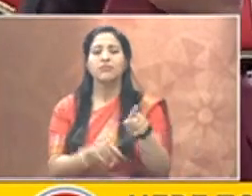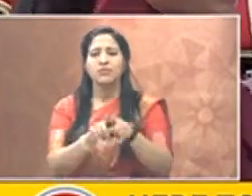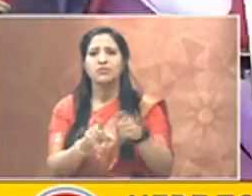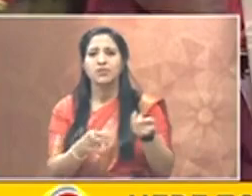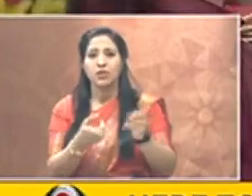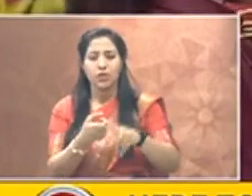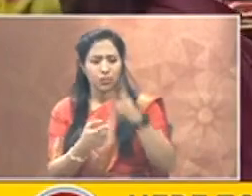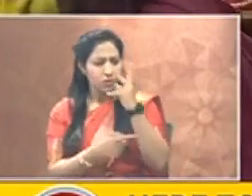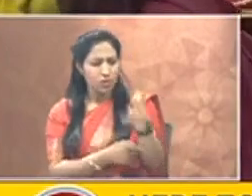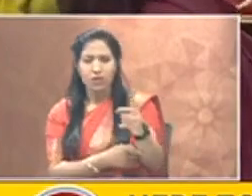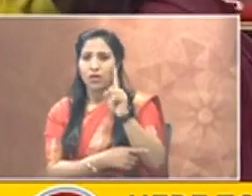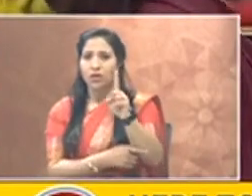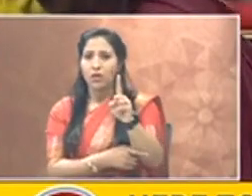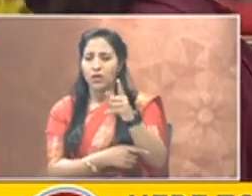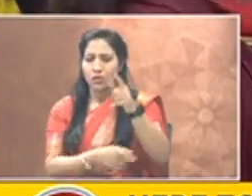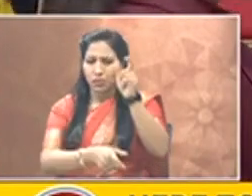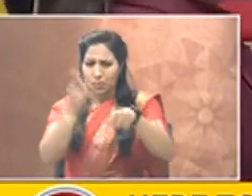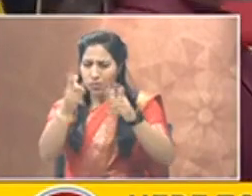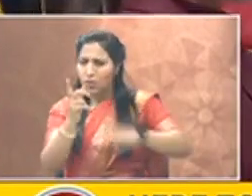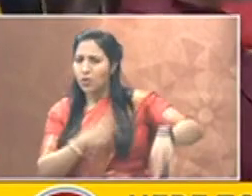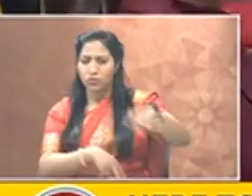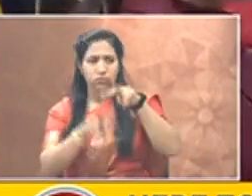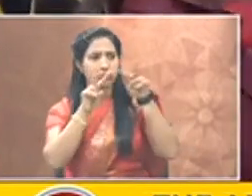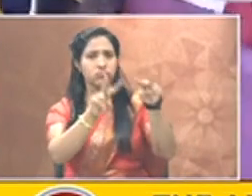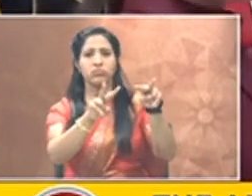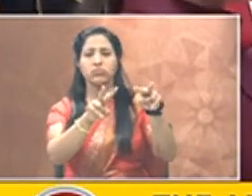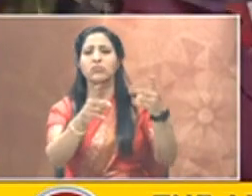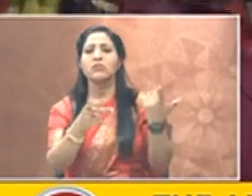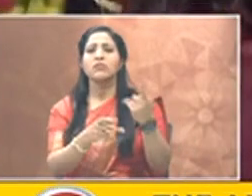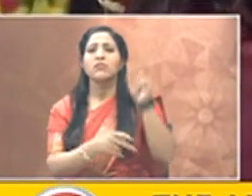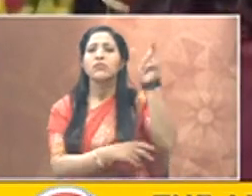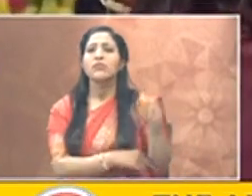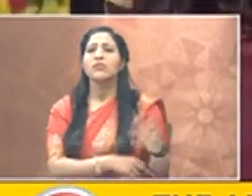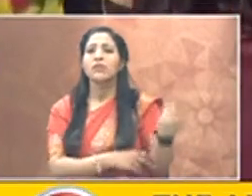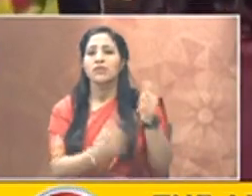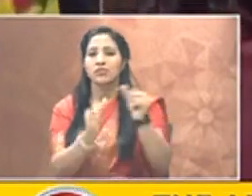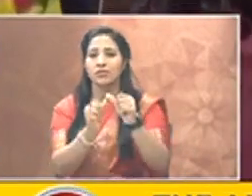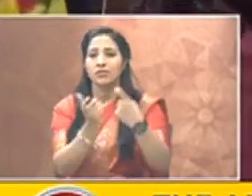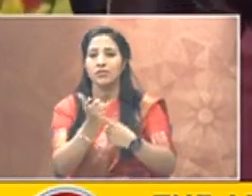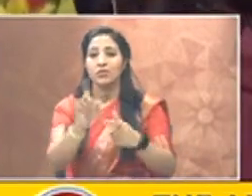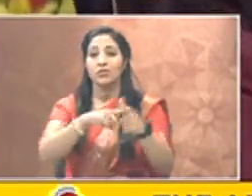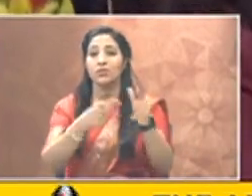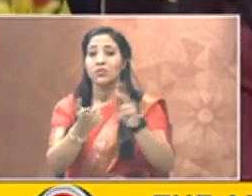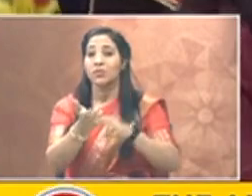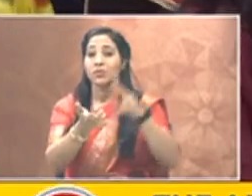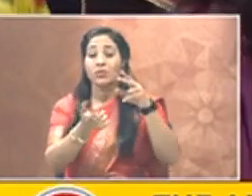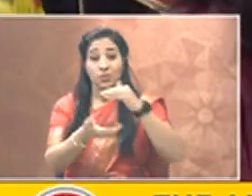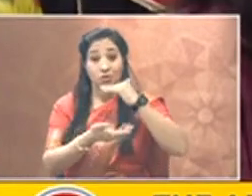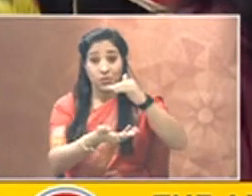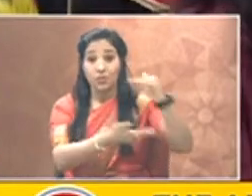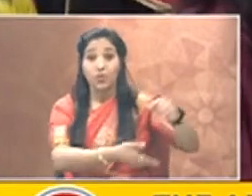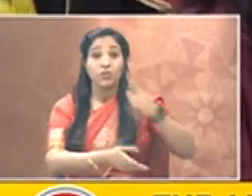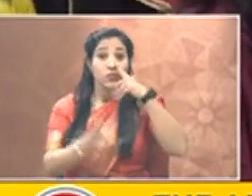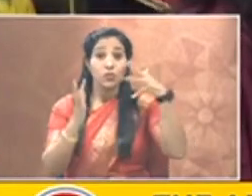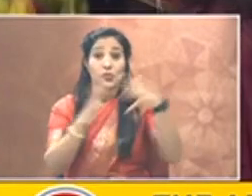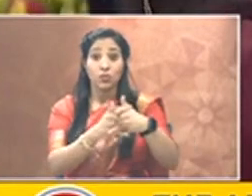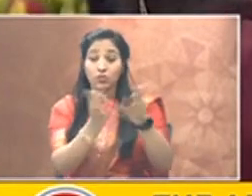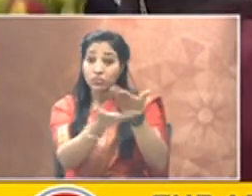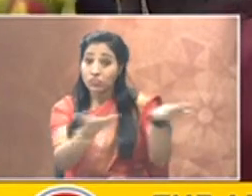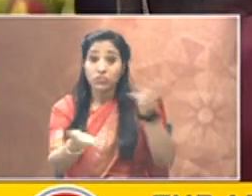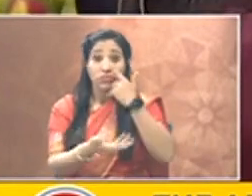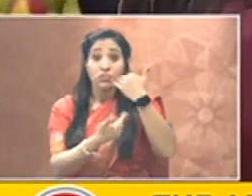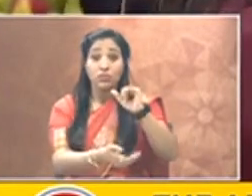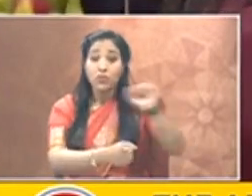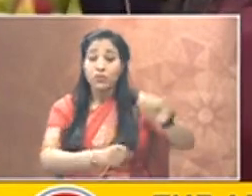बात ने लोगों का खूब ध्यान खींचा, वो थी अर्जुन पुरस्कार पाने वाली बेटियां और उनकी